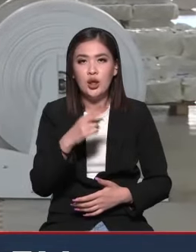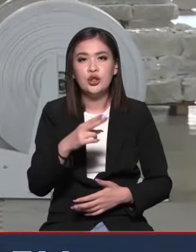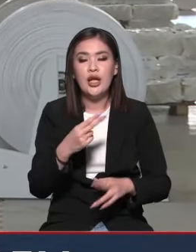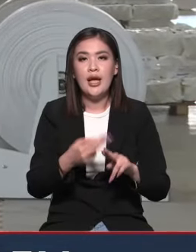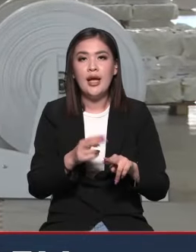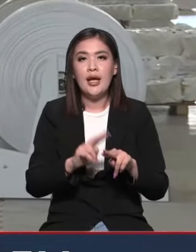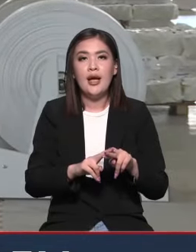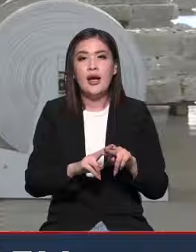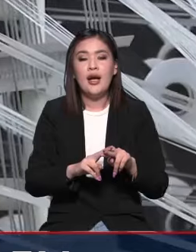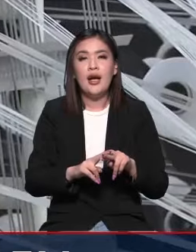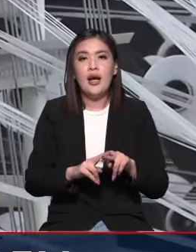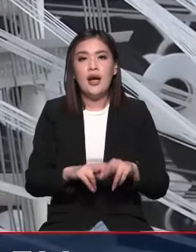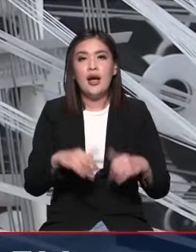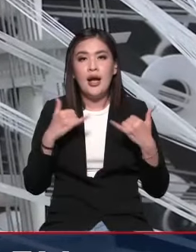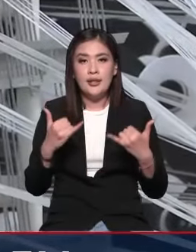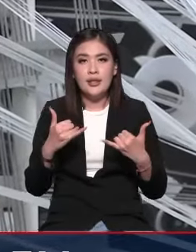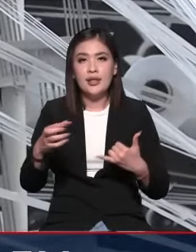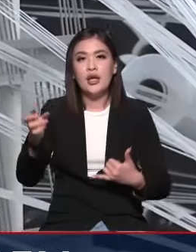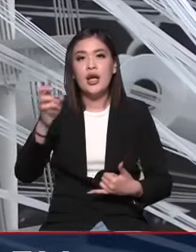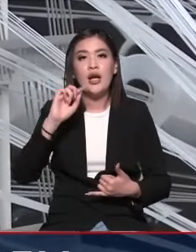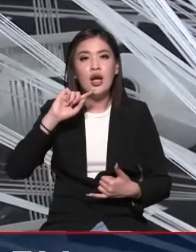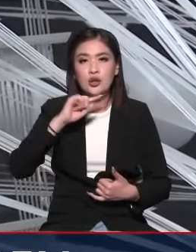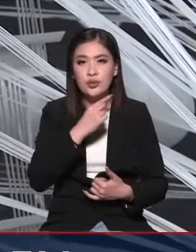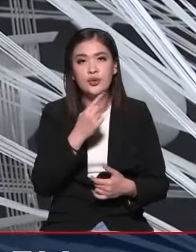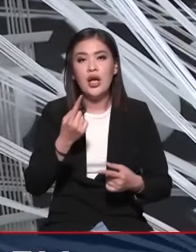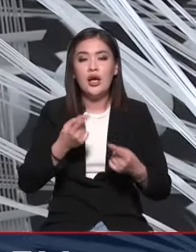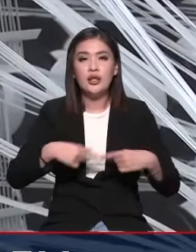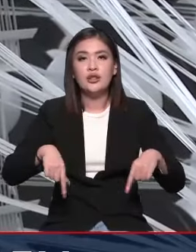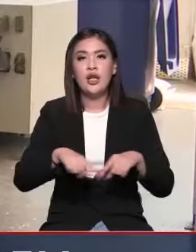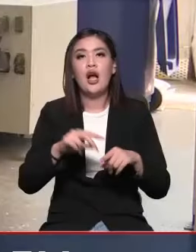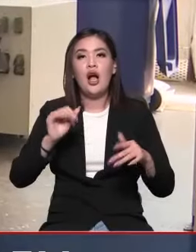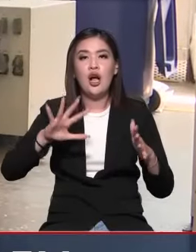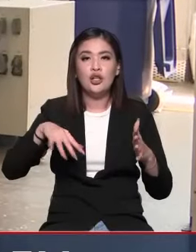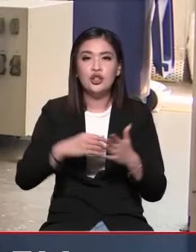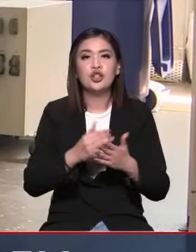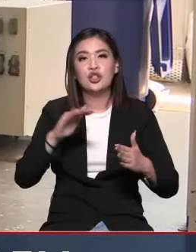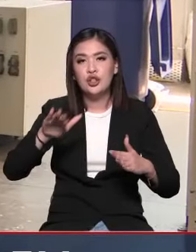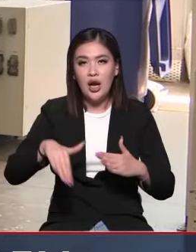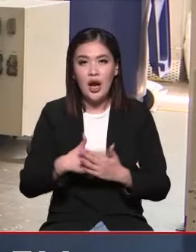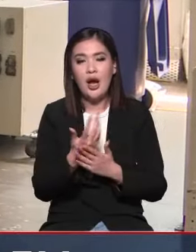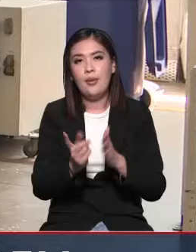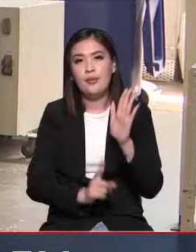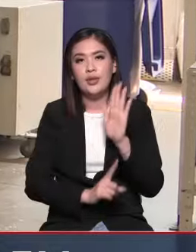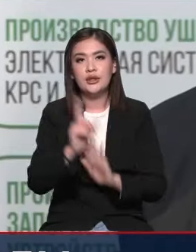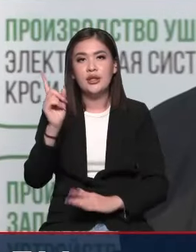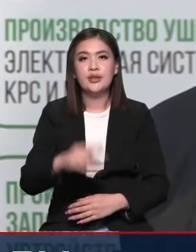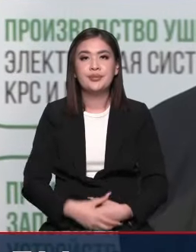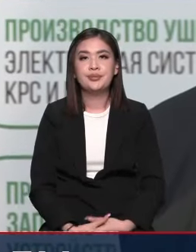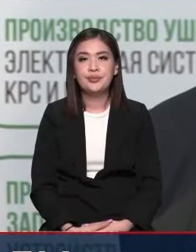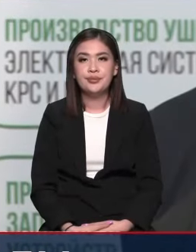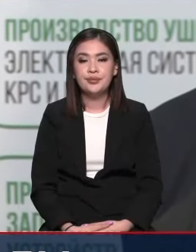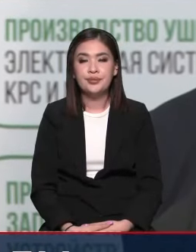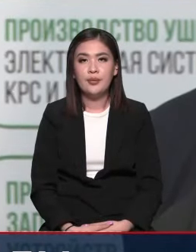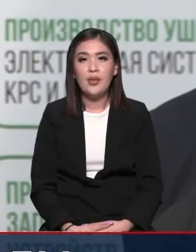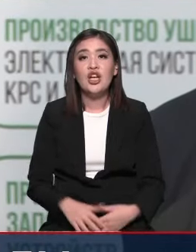дені шетелдік капитал. Қазір ел экономикасына сырттан қаржы тартудың жаңа кезеңі басталды. Бұл